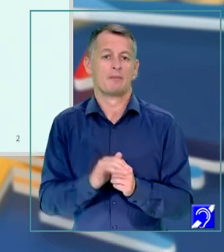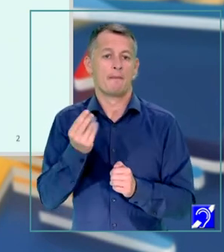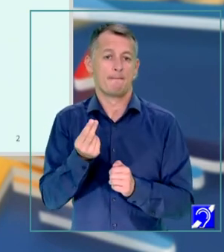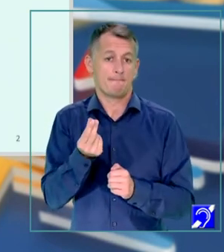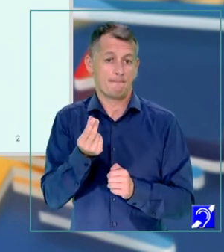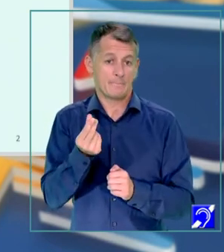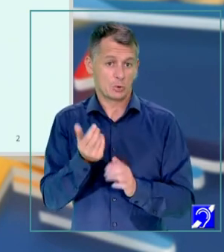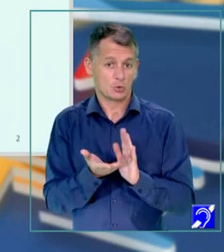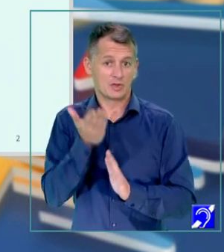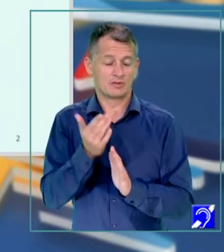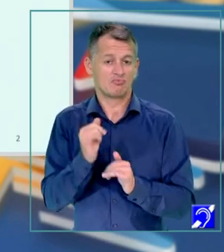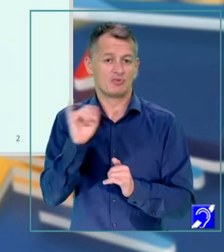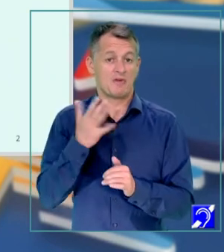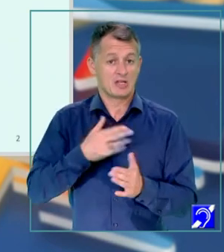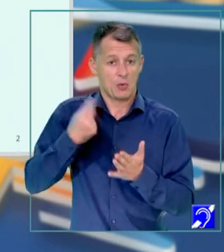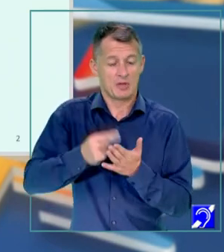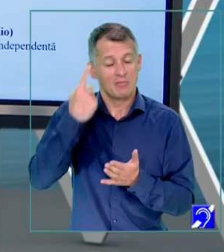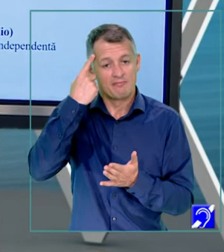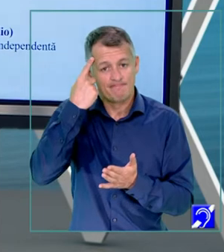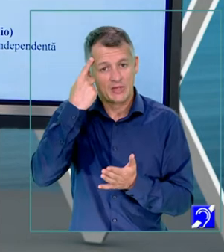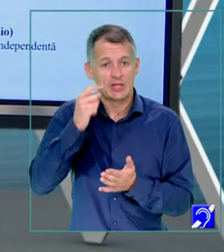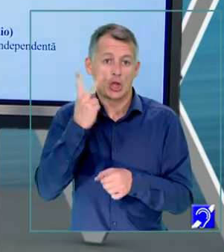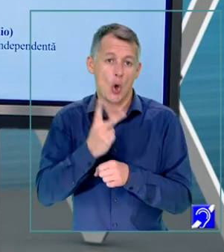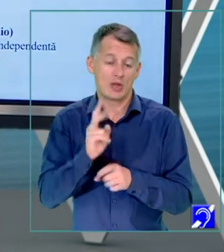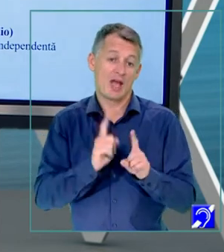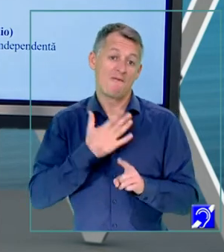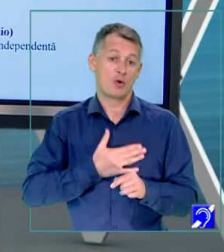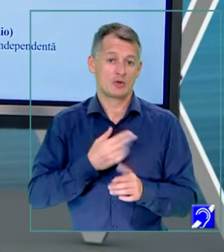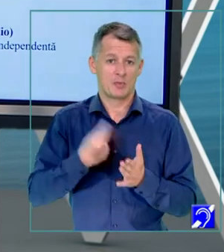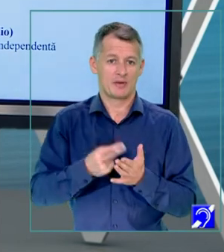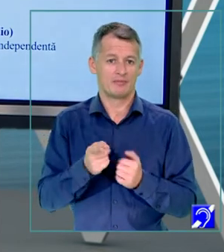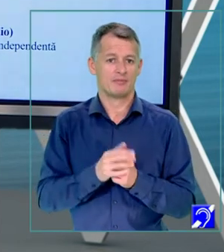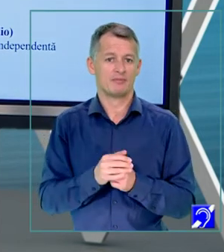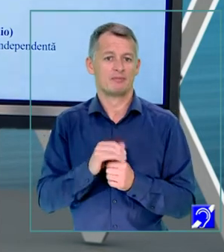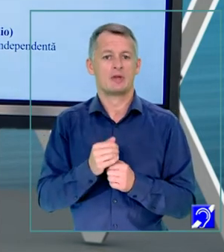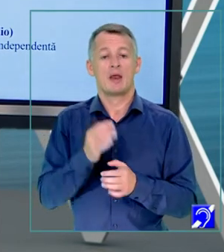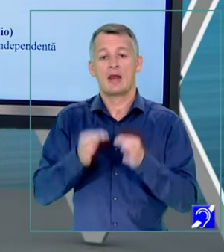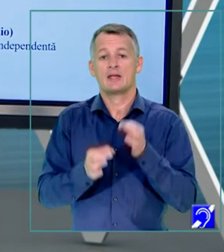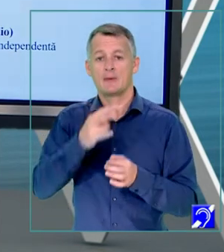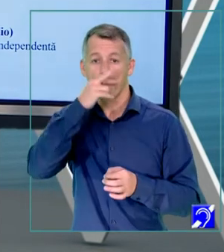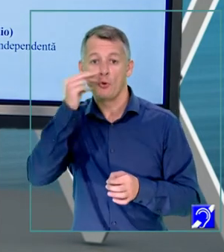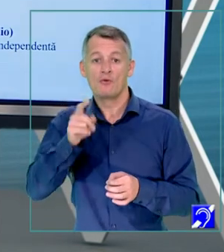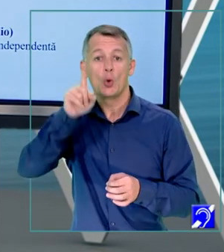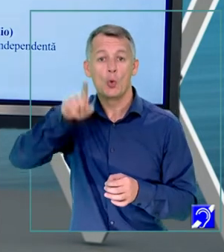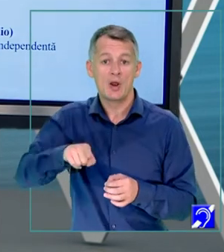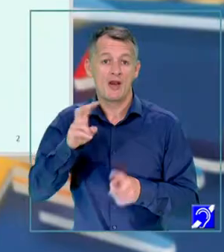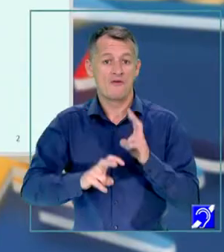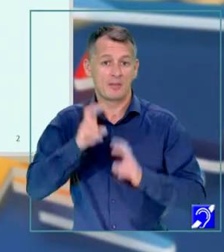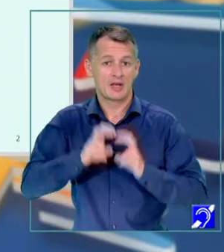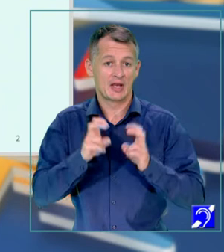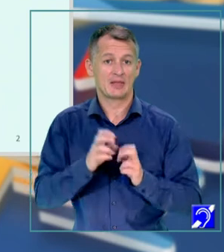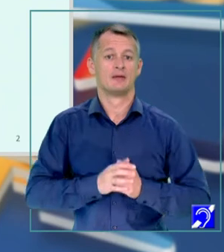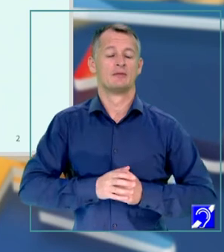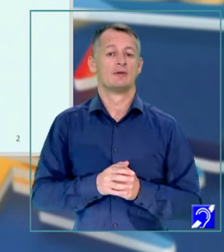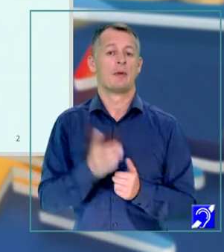care vor să cumpere se mai gândesc a doua dacă Să mai cumperi radiou Deci profitul lunar al fabricantului ca funcție expresia lege sau